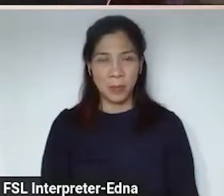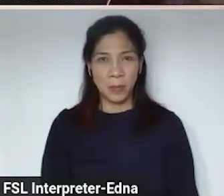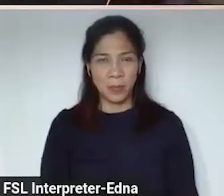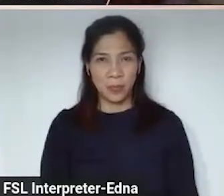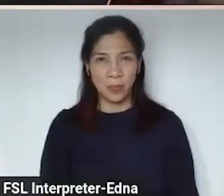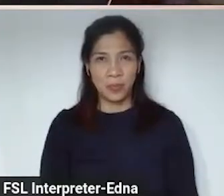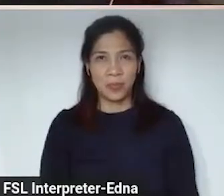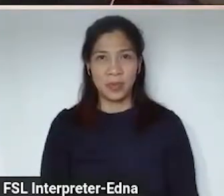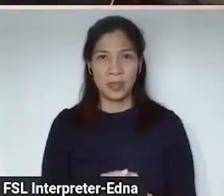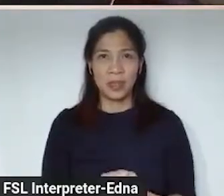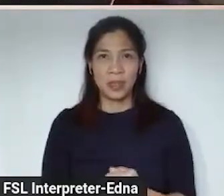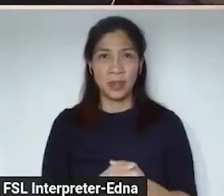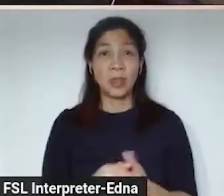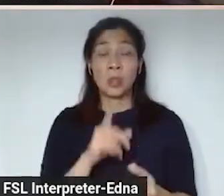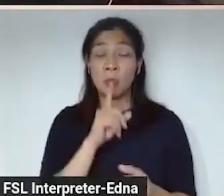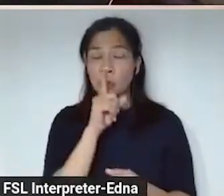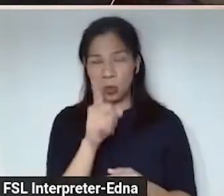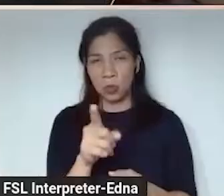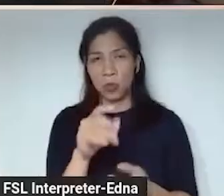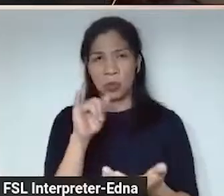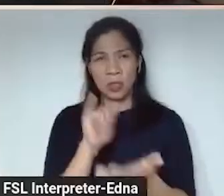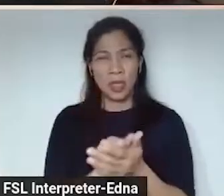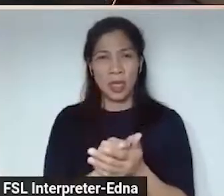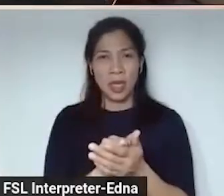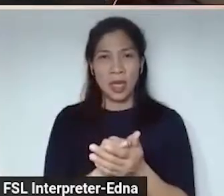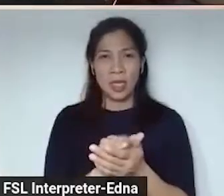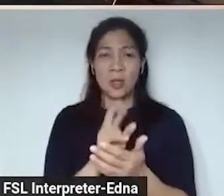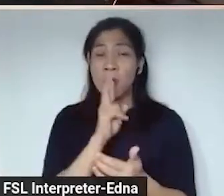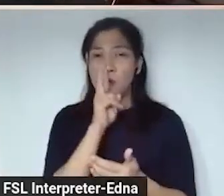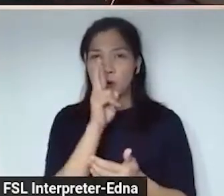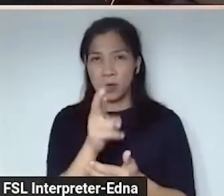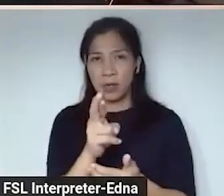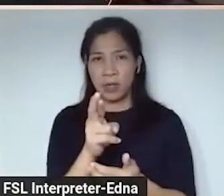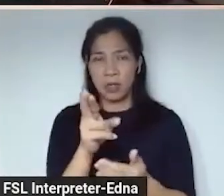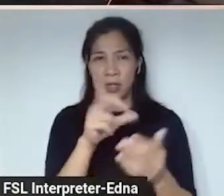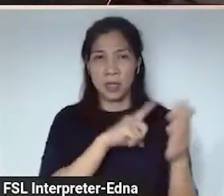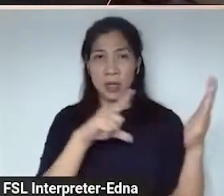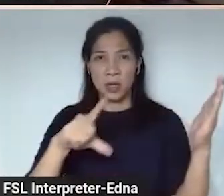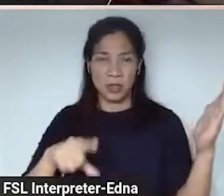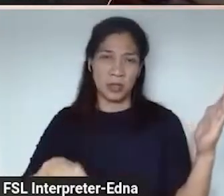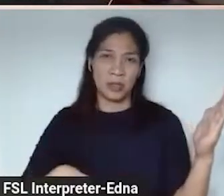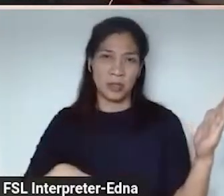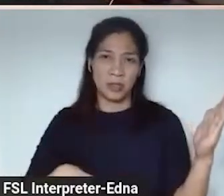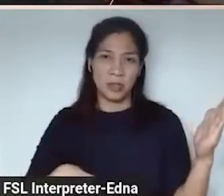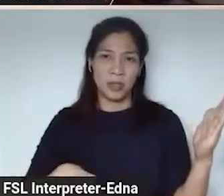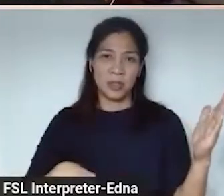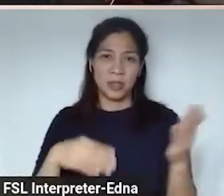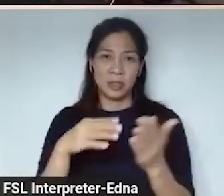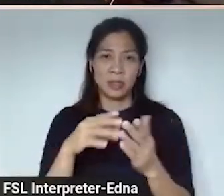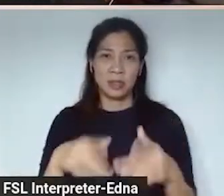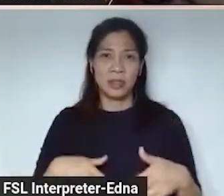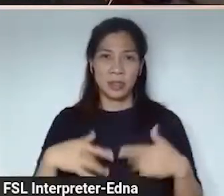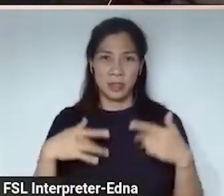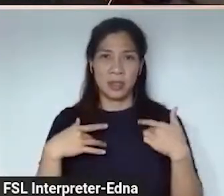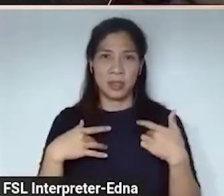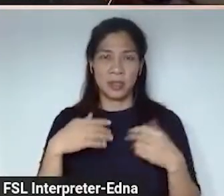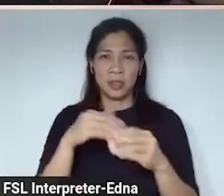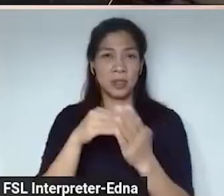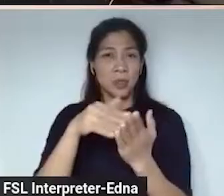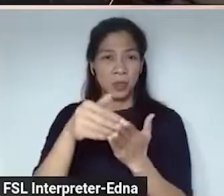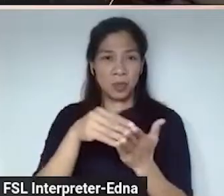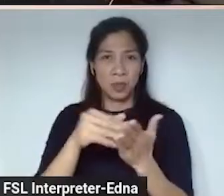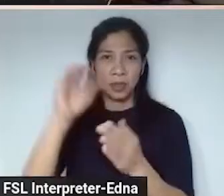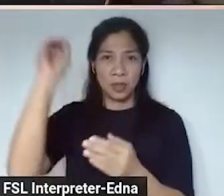napaka-real ng Diyos sa buhay ni Mona, no? That in His weakness, the grace of the Lord is sufficient. Alam mo, Edel, para sa mga nakikinig,